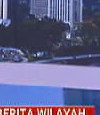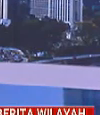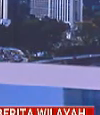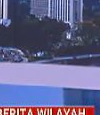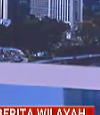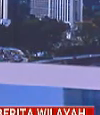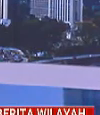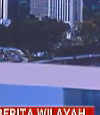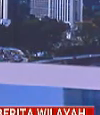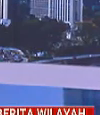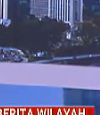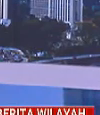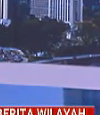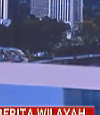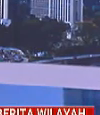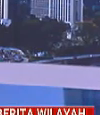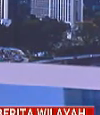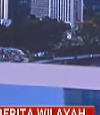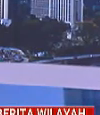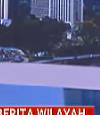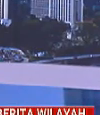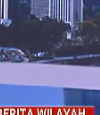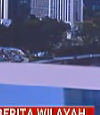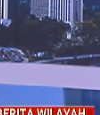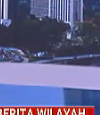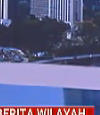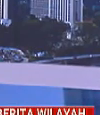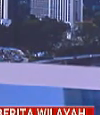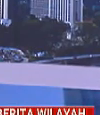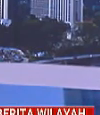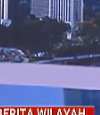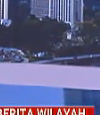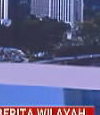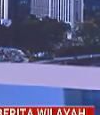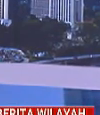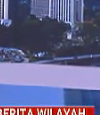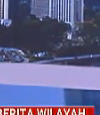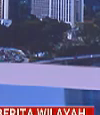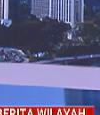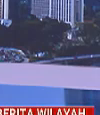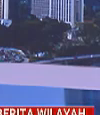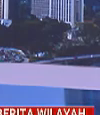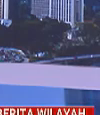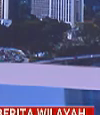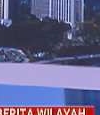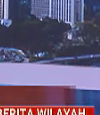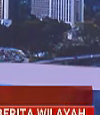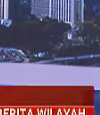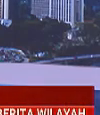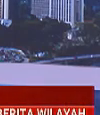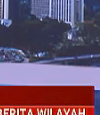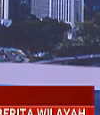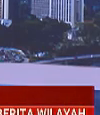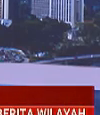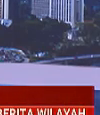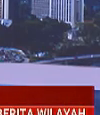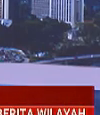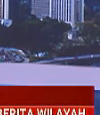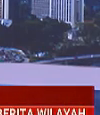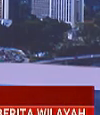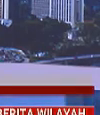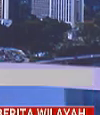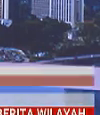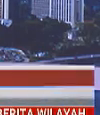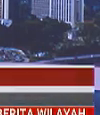Walaupun berdepan cabaran nilai hartanah yang semakin tinggi, Perdana Menteri memberi jaminan komitmen kerajaan untuk